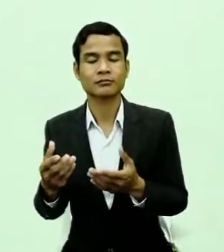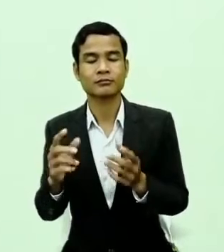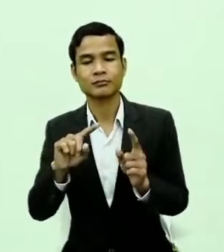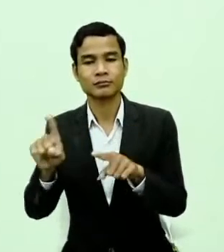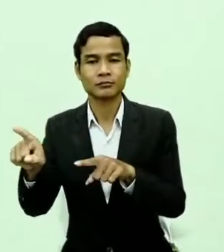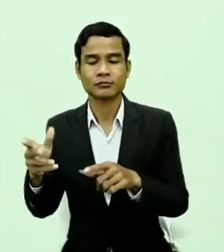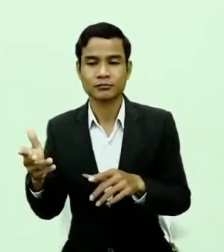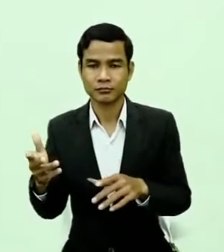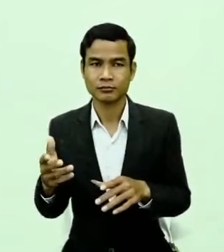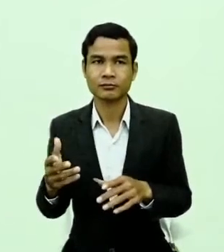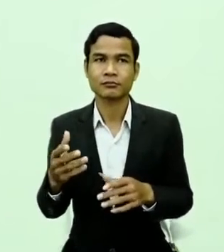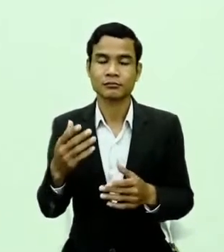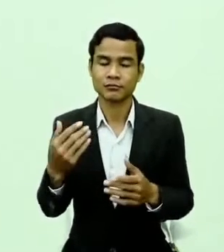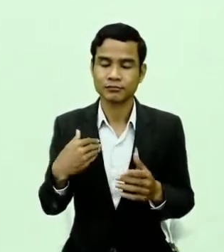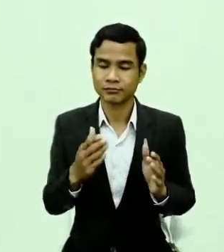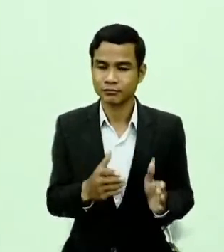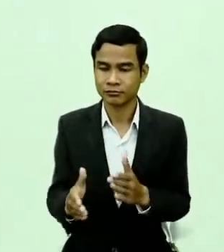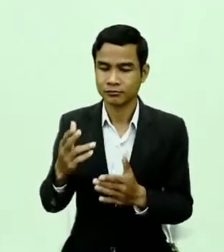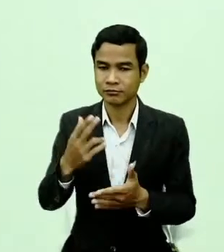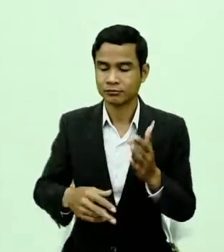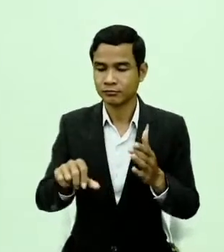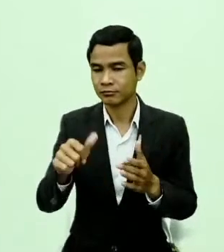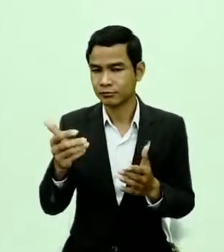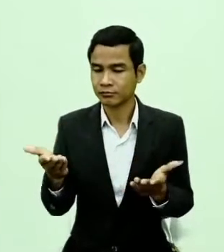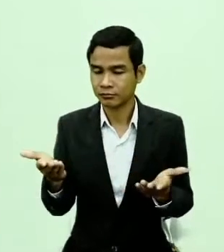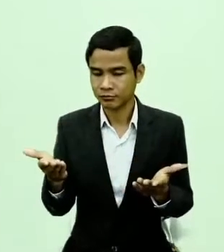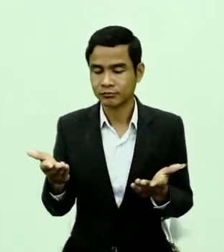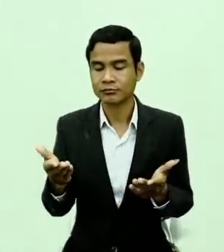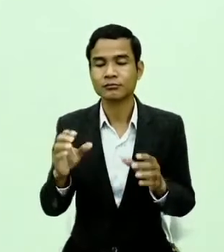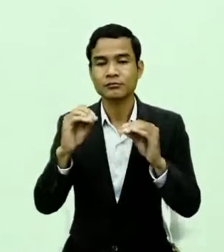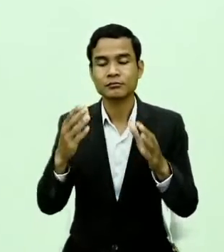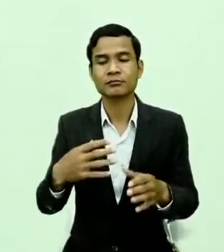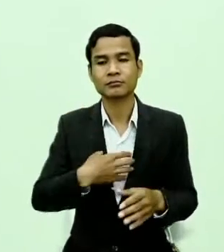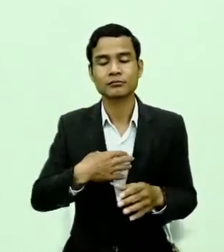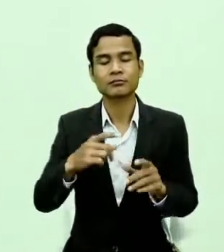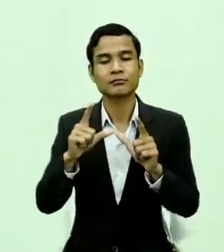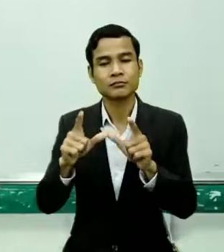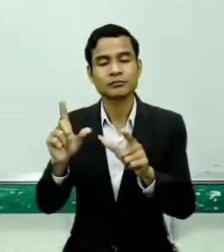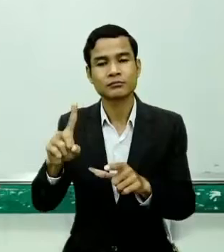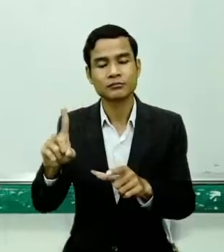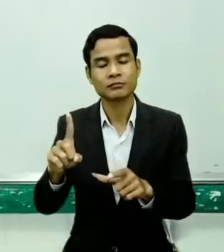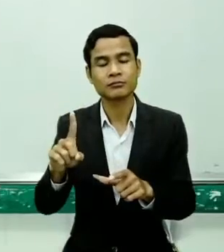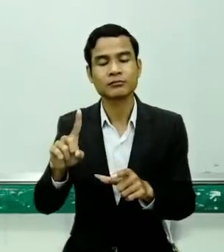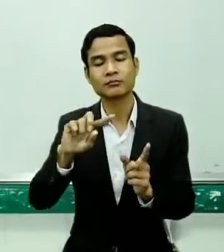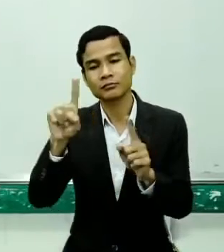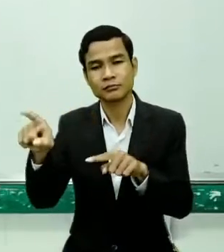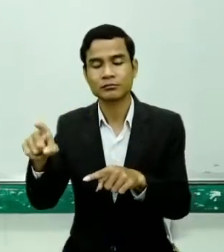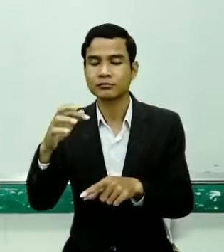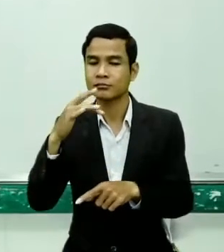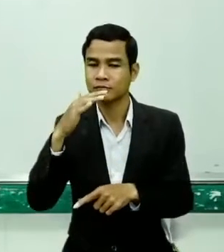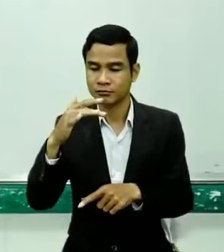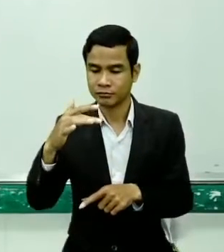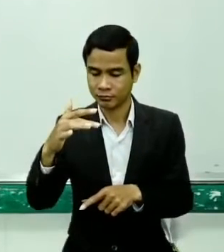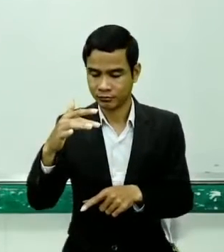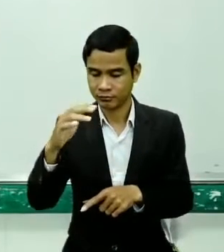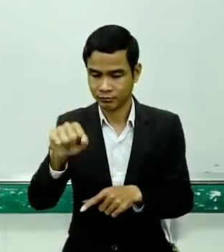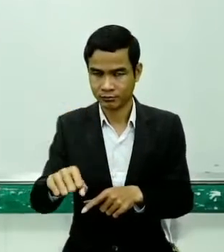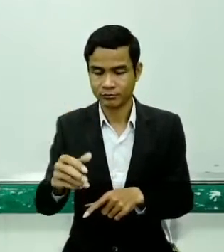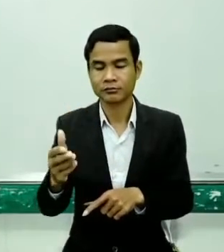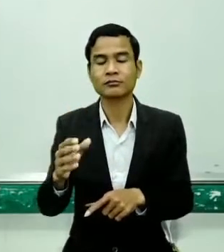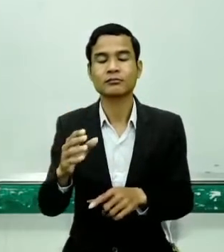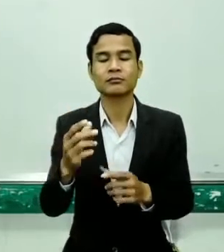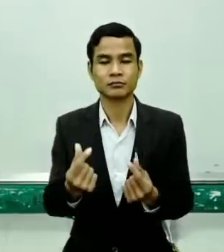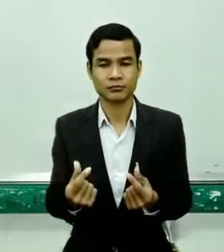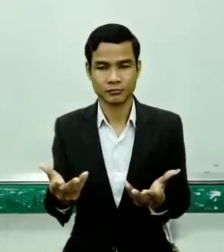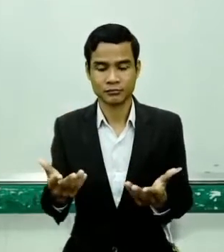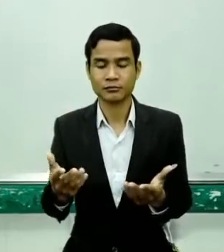tìm mấy tiết con chà mấy nhà cũng chẳng thân á nè cứ chọn từ lấy sầm một được chưa